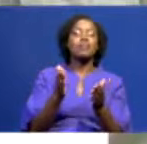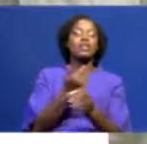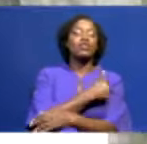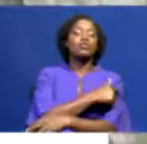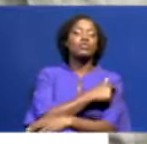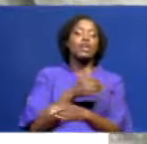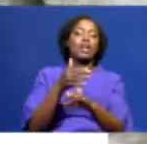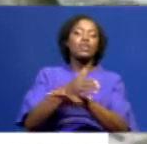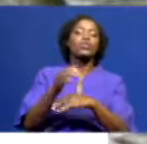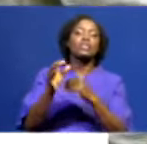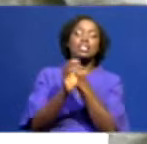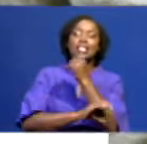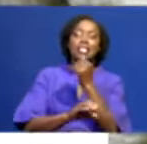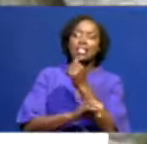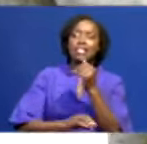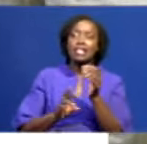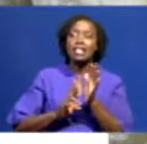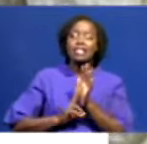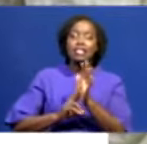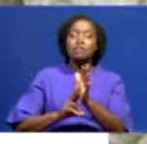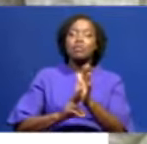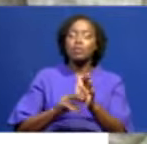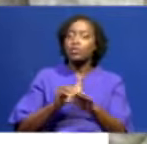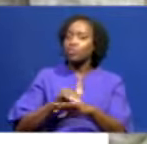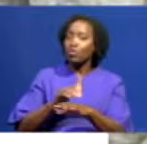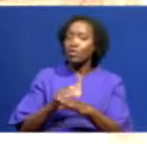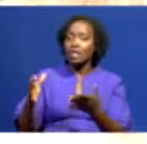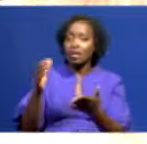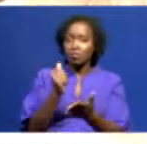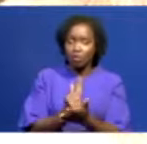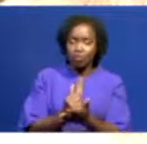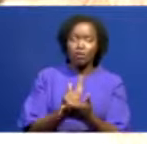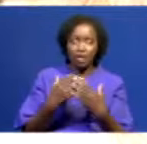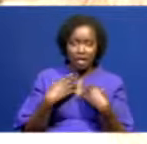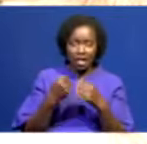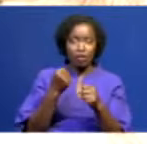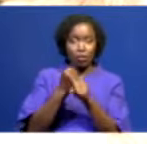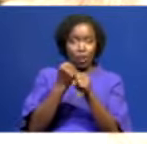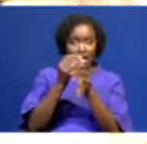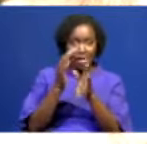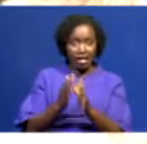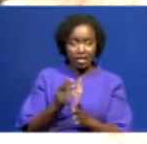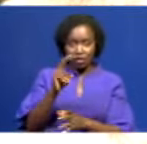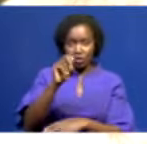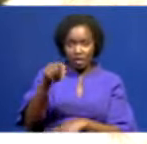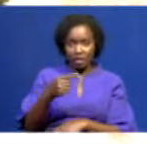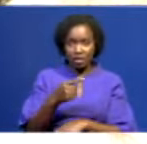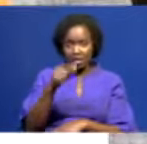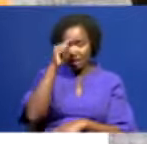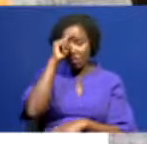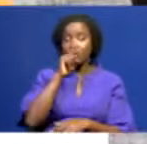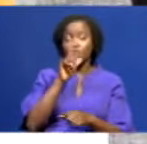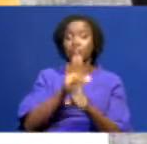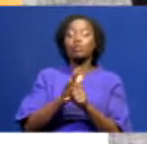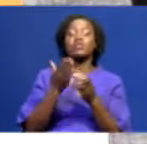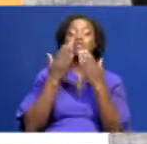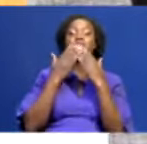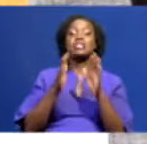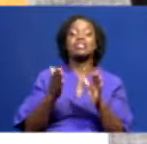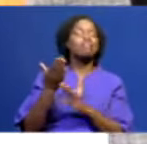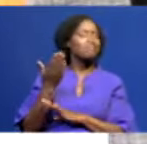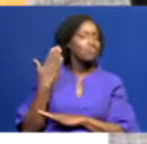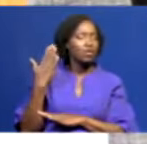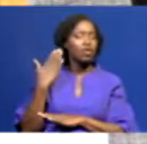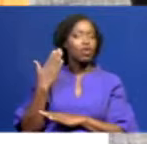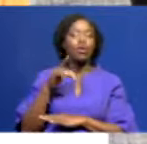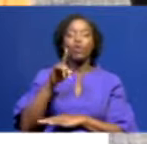country. Wakilishi hao wametoa wito wa kuajiriwa kwa hudumu wa afya 20,000 kama ilivyoahidiwa na serikali. We need to have